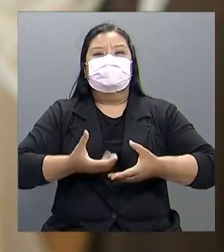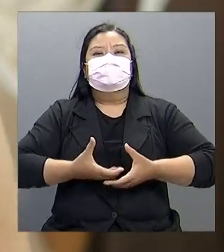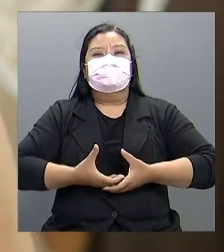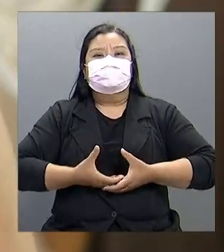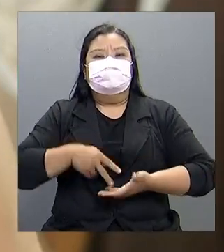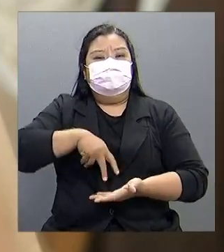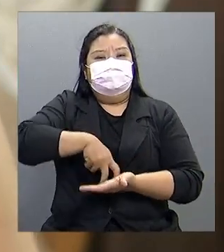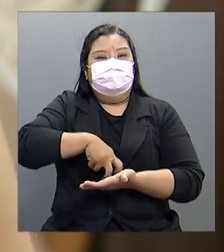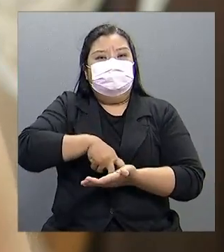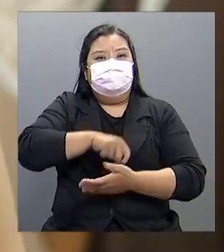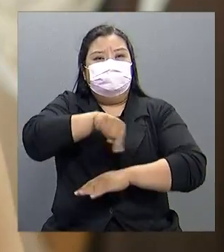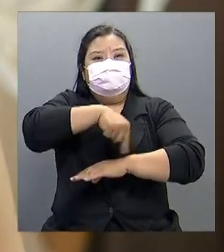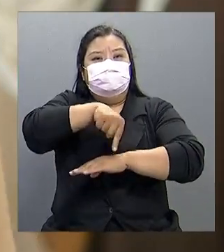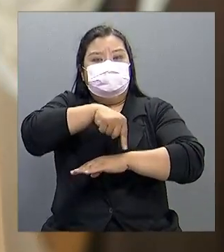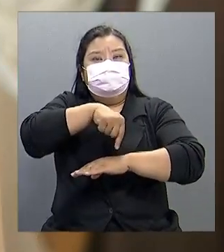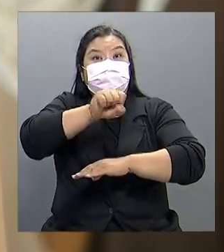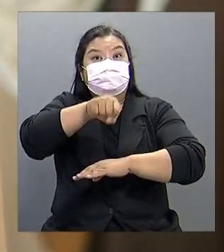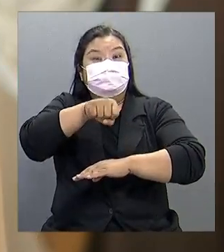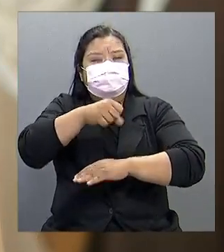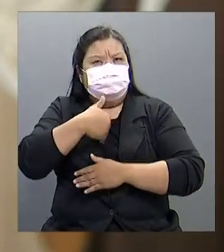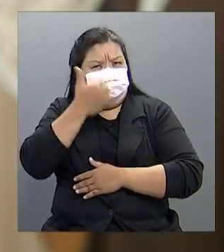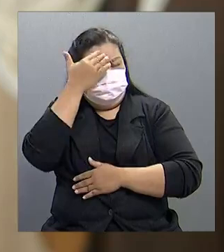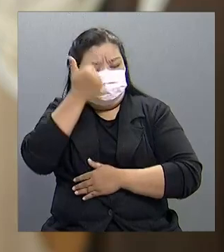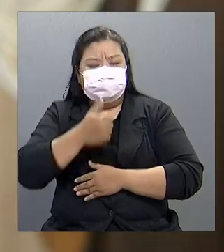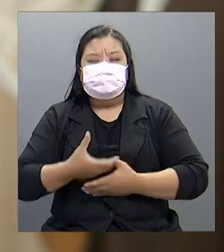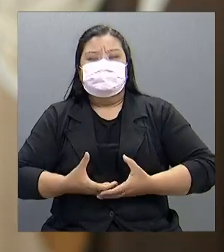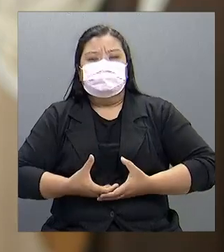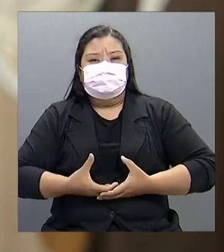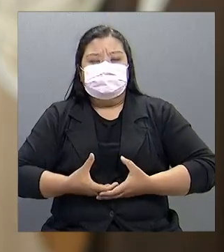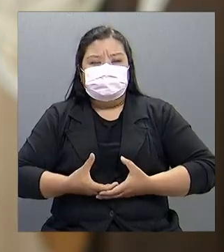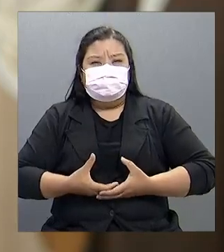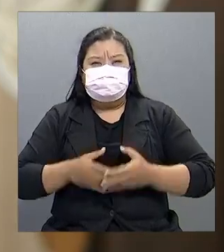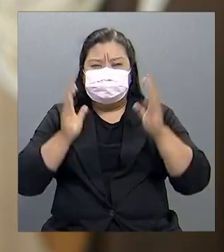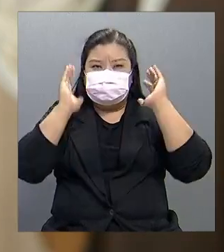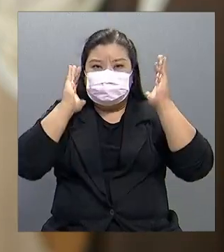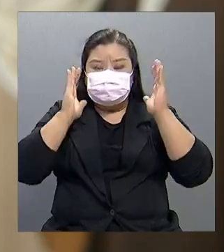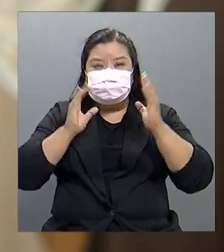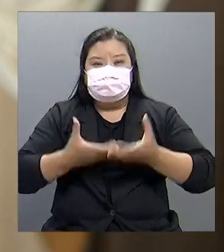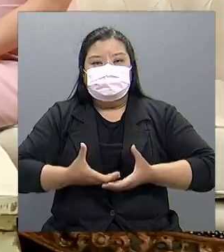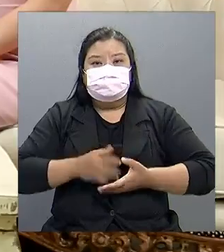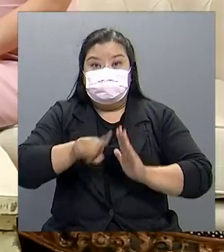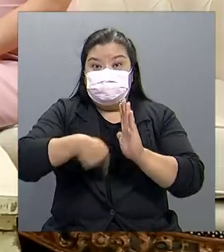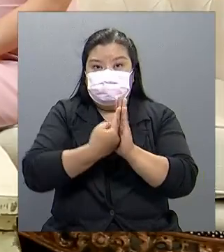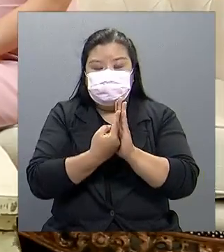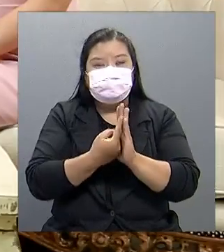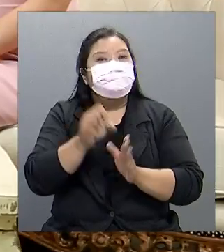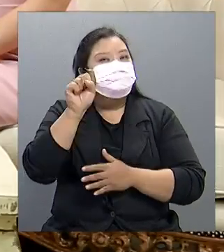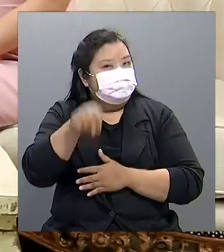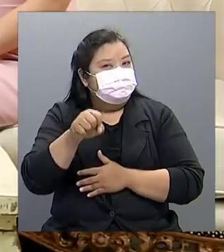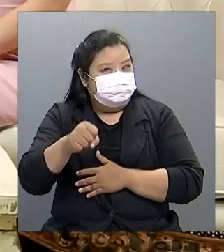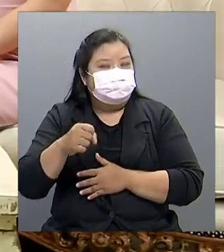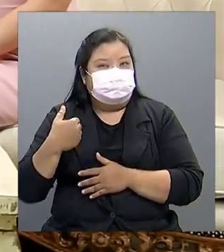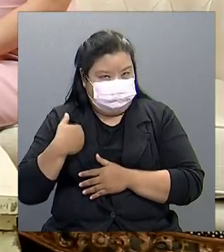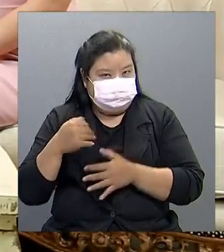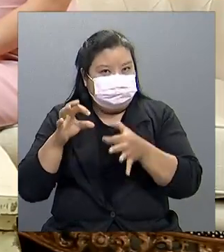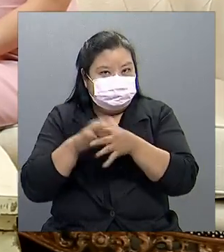กันนะคะเพราะว่าเวลาที่ปฏิบัติธรรมนั่งสมาธินั่งเป็นชั่วโมงเลยนะคะ ใช่ถูกต้องก็เลยทำให้มีอุบัติการที่จะเกิดข้อเสื่